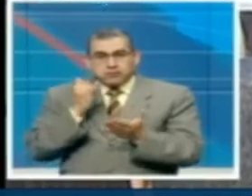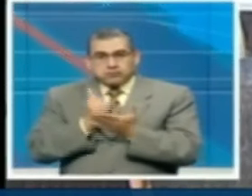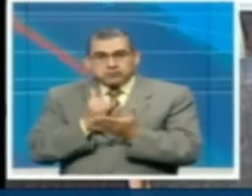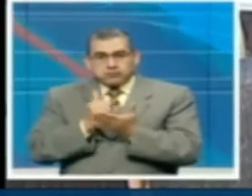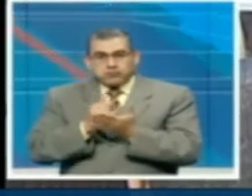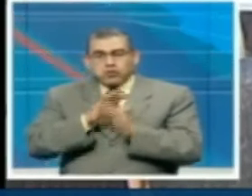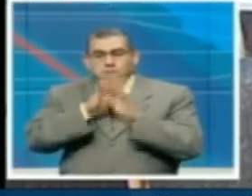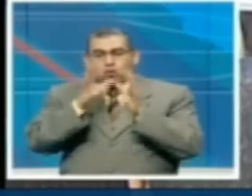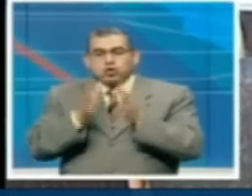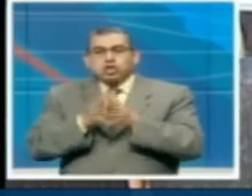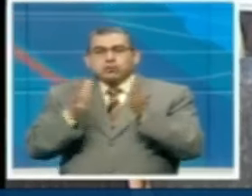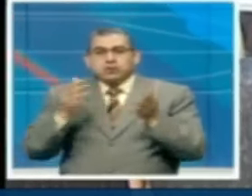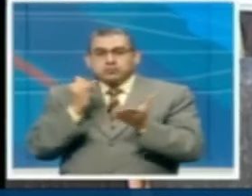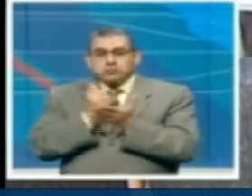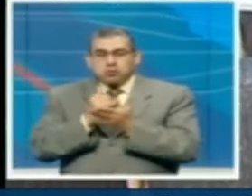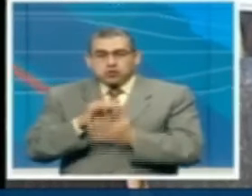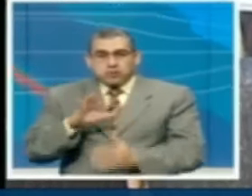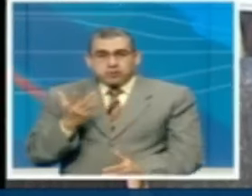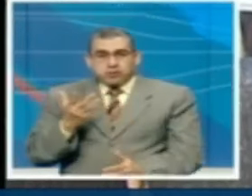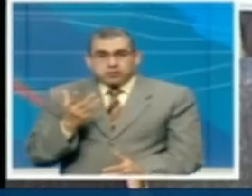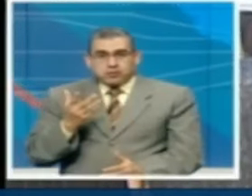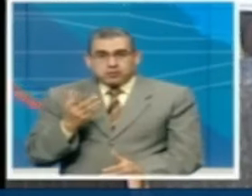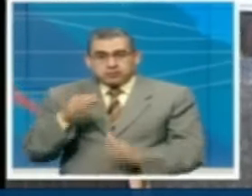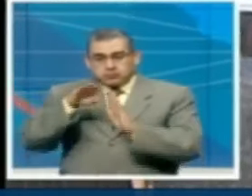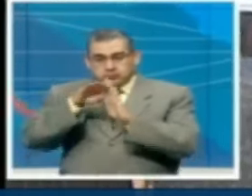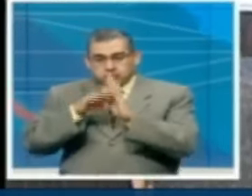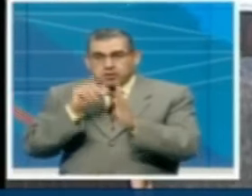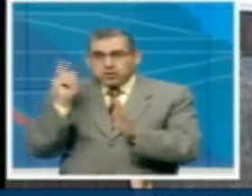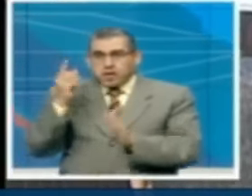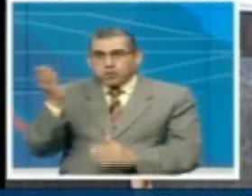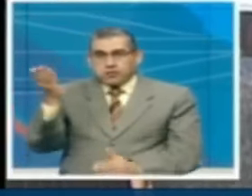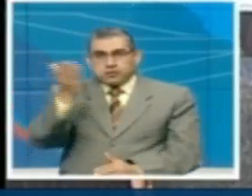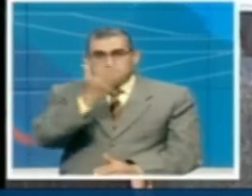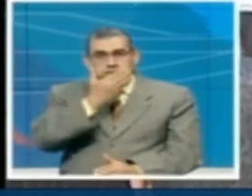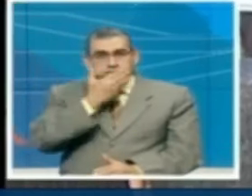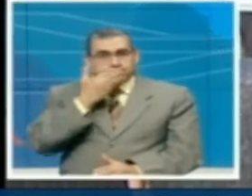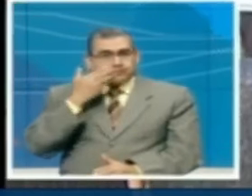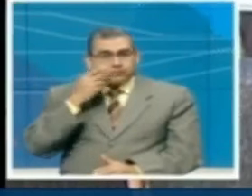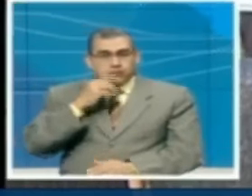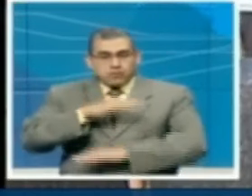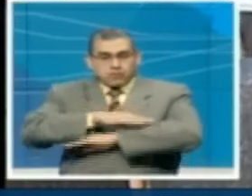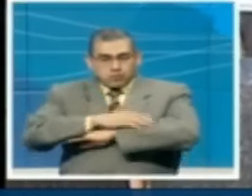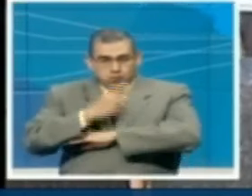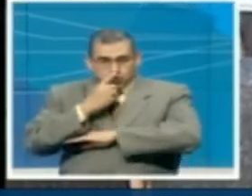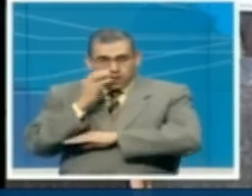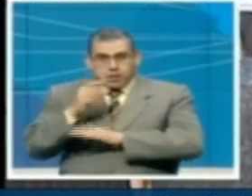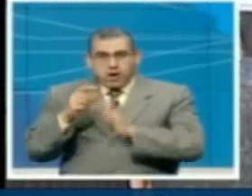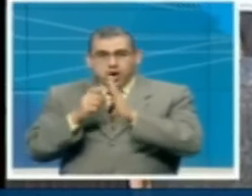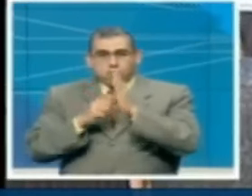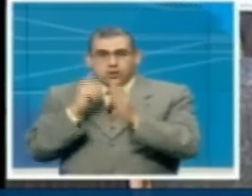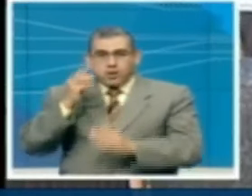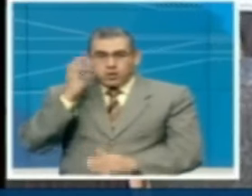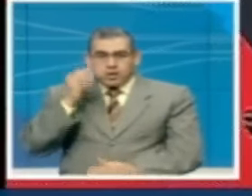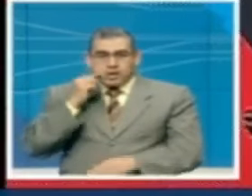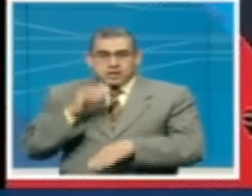عبء كبير على المنظومة الدولية لاحترام القانون الدولي